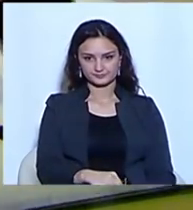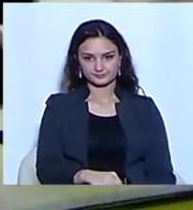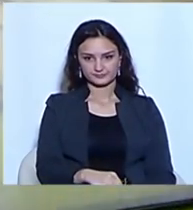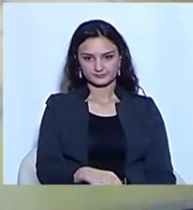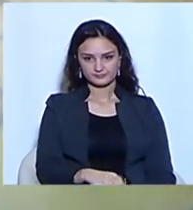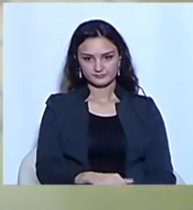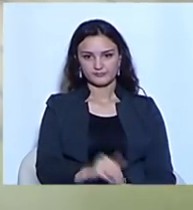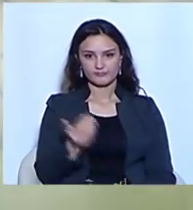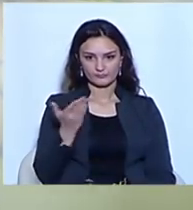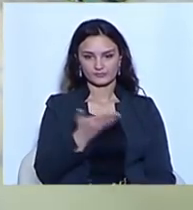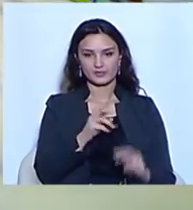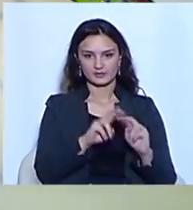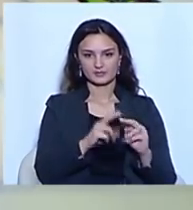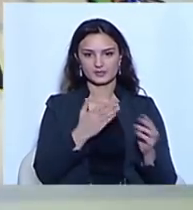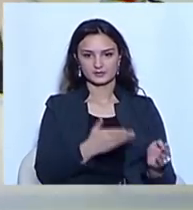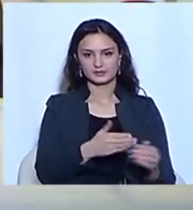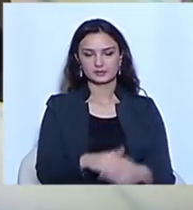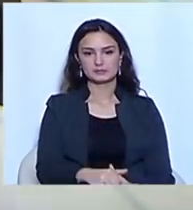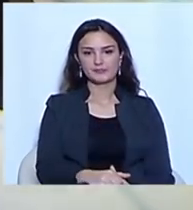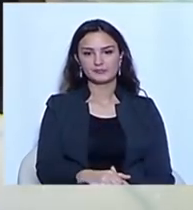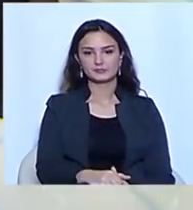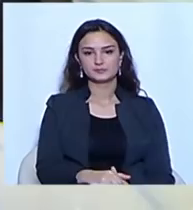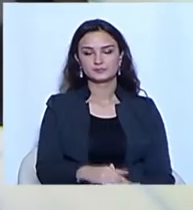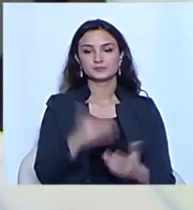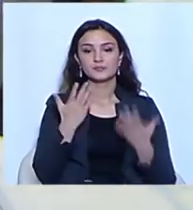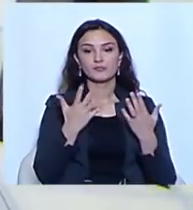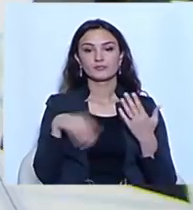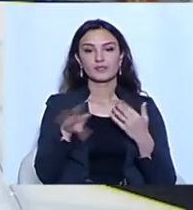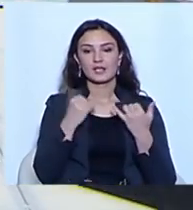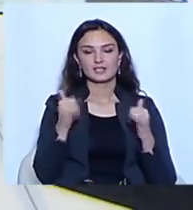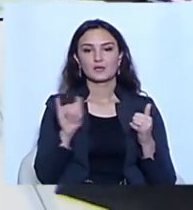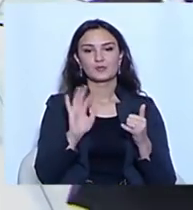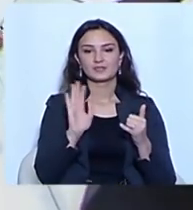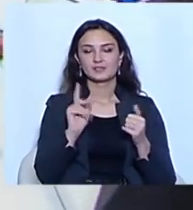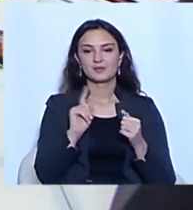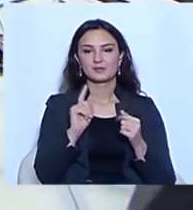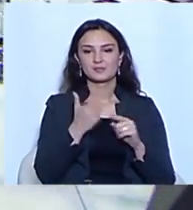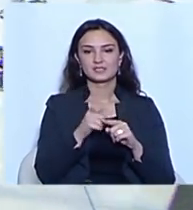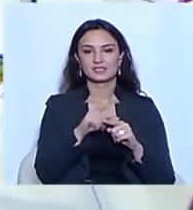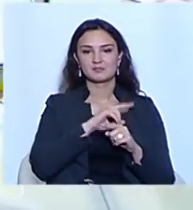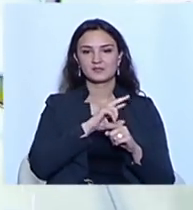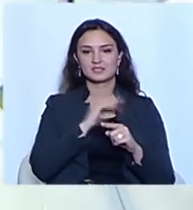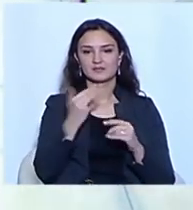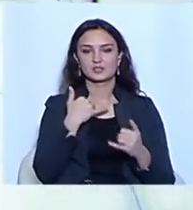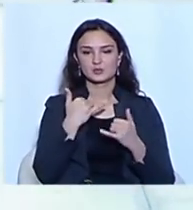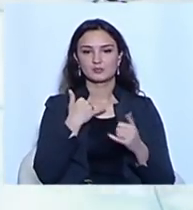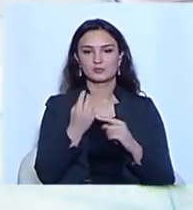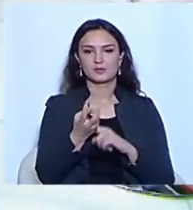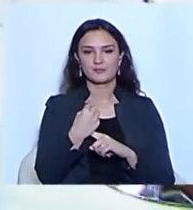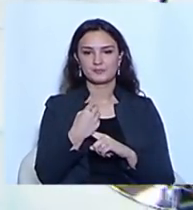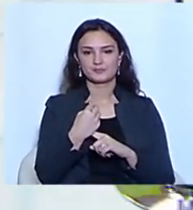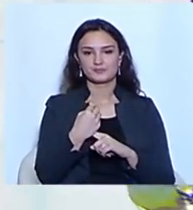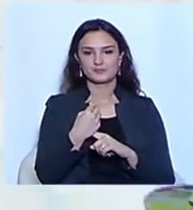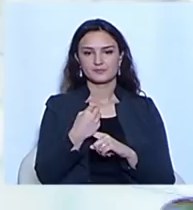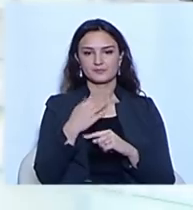მობძანდით, დაბძანდით. ალბათ არავის გაუკვირდება თუ ვიტყვი რომ ძალიან მიყვარს თქვენი სტუმრობა. მე ავიღებ